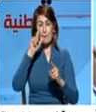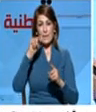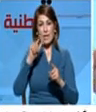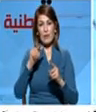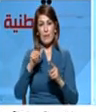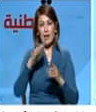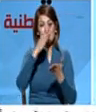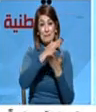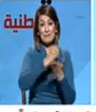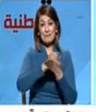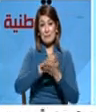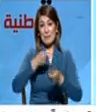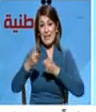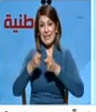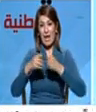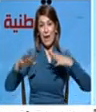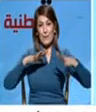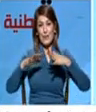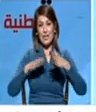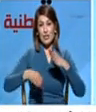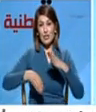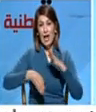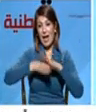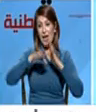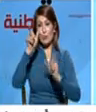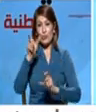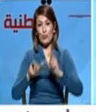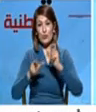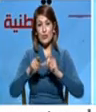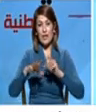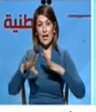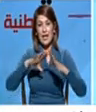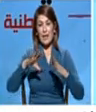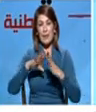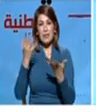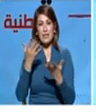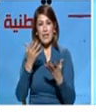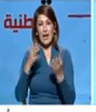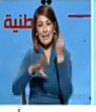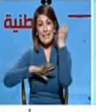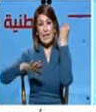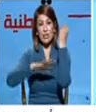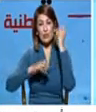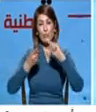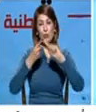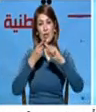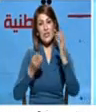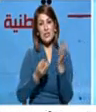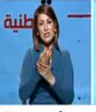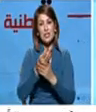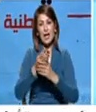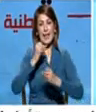البريديه تنتهي ولا عامل معنى استراتيجيه لل لل اه الخدمات الاخرى والى